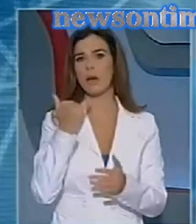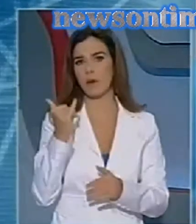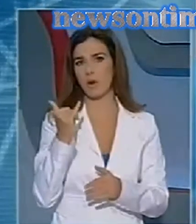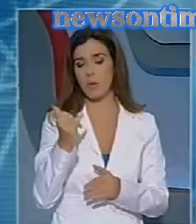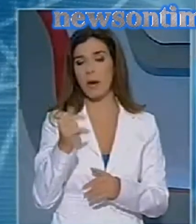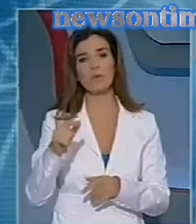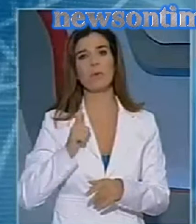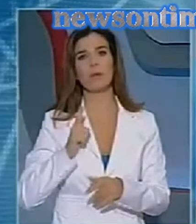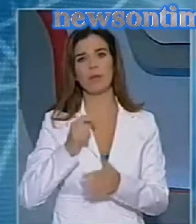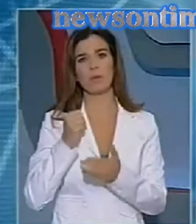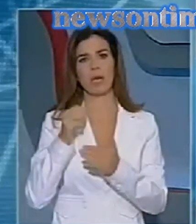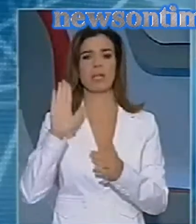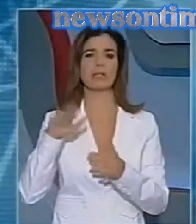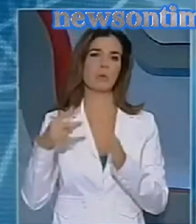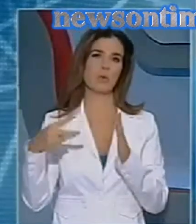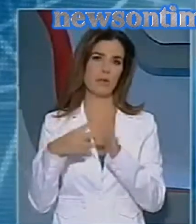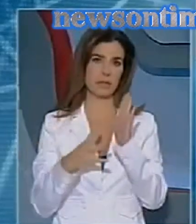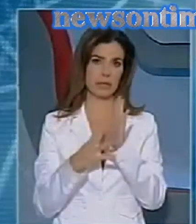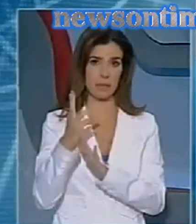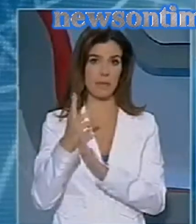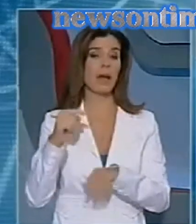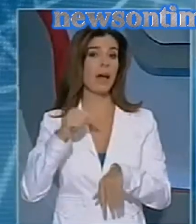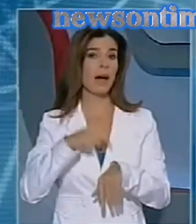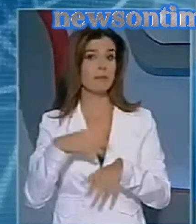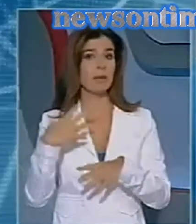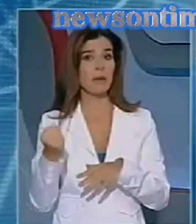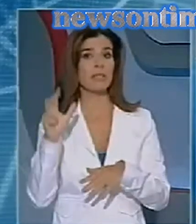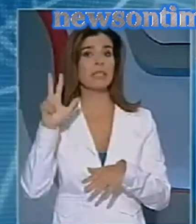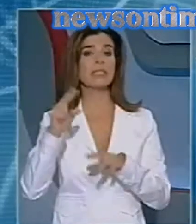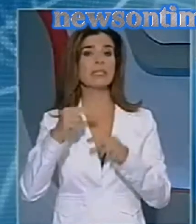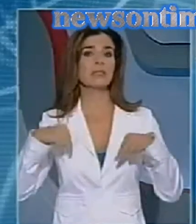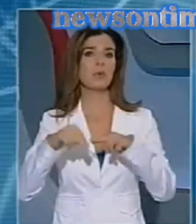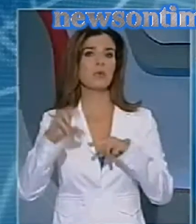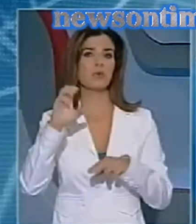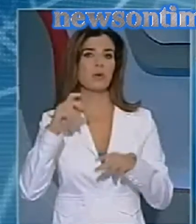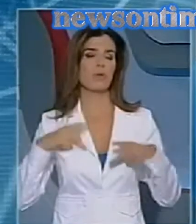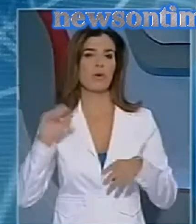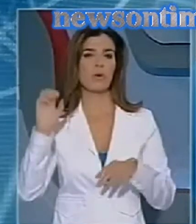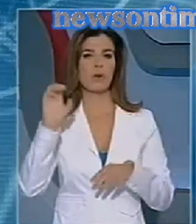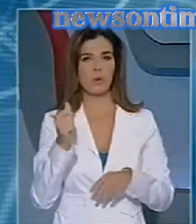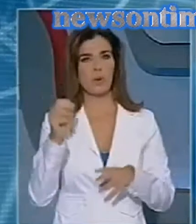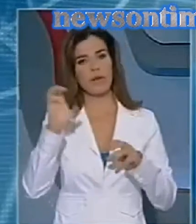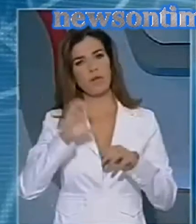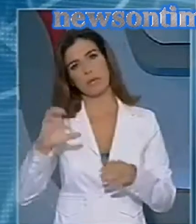που αναμένεται στο τέλος του έτους. Αυτή την ώρα σε εξέλιξη βρίσκεται η Σύνοδος των Υπουργών Οικονομικών της Ευρωπαϊκής Ένωσης.